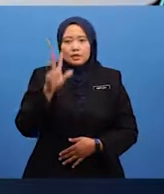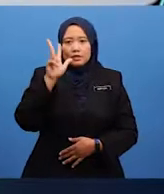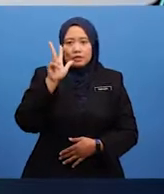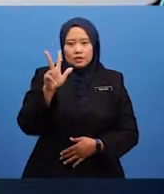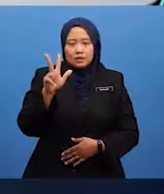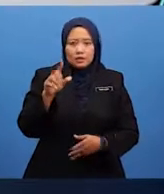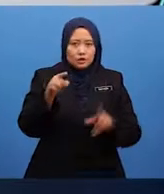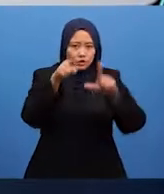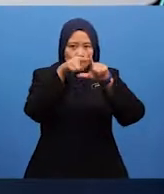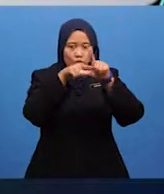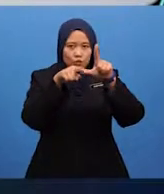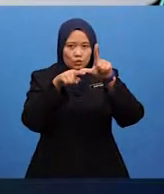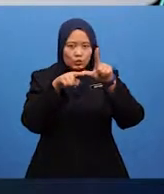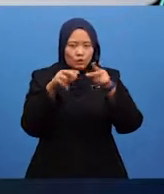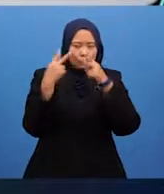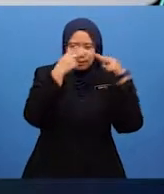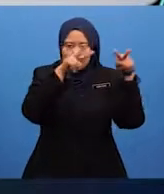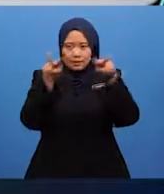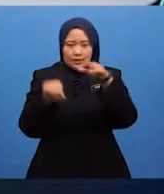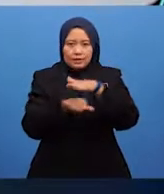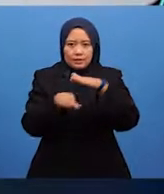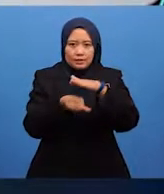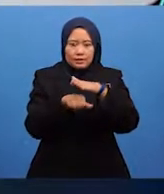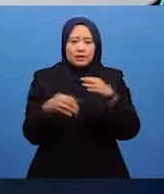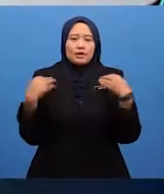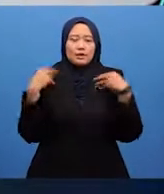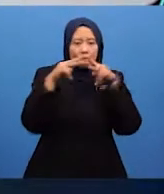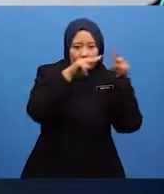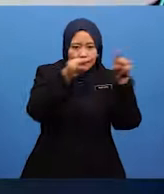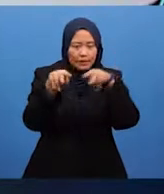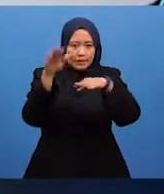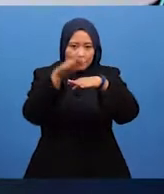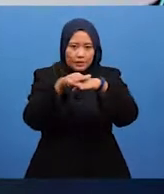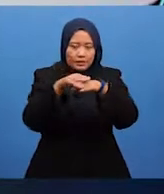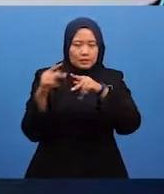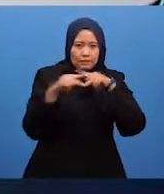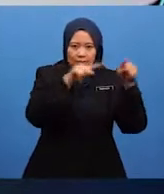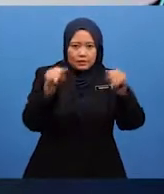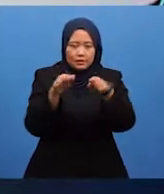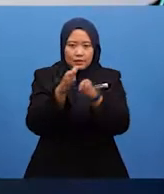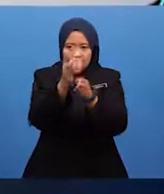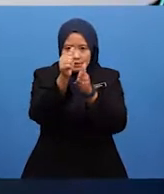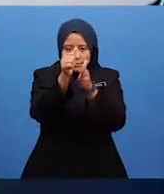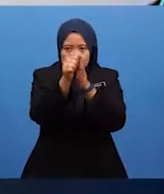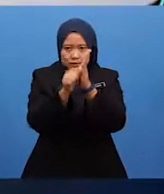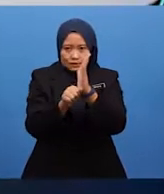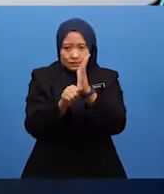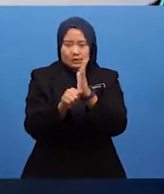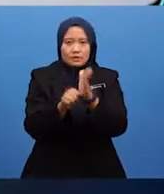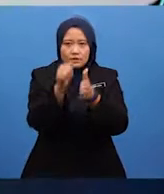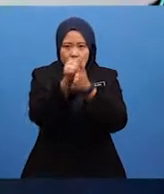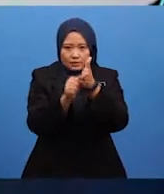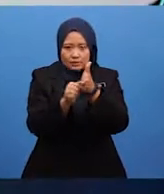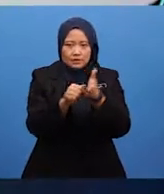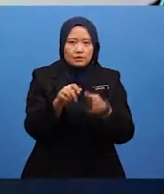atas ingat nggak mau jadi kita aja pancangan Kitty dan juga pandangan hadapan secure macam beresin membantu